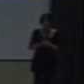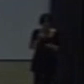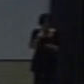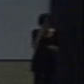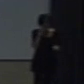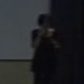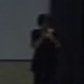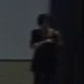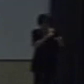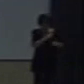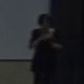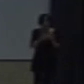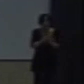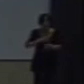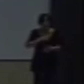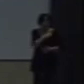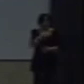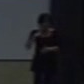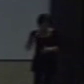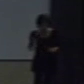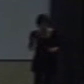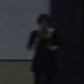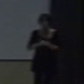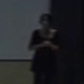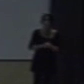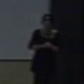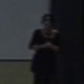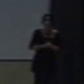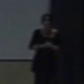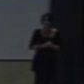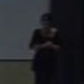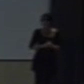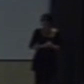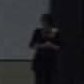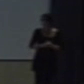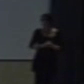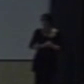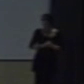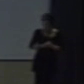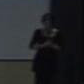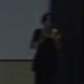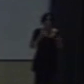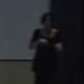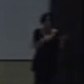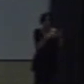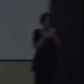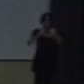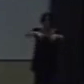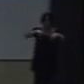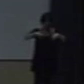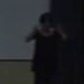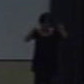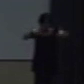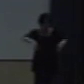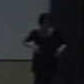tot el procés i que m'agradaria que d'aquí poc concentressin la major part de la meva feina. I bé, en relació al tema que ens ocupa avui,